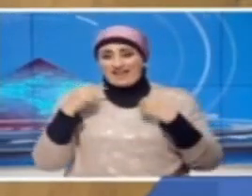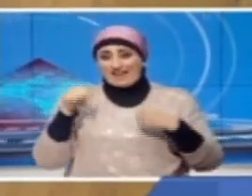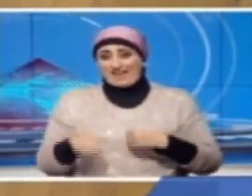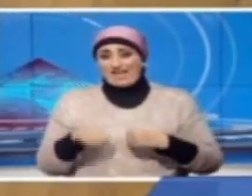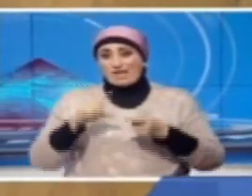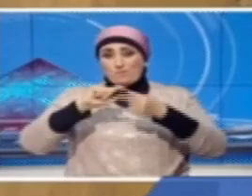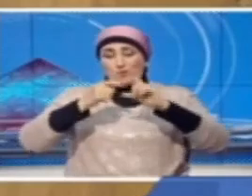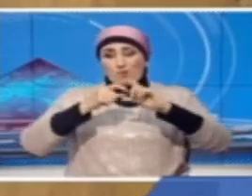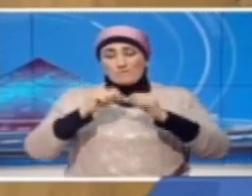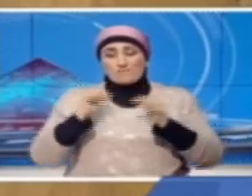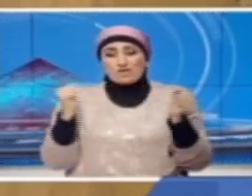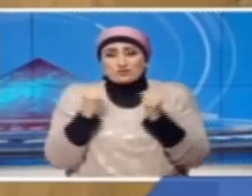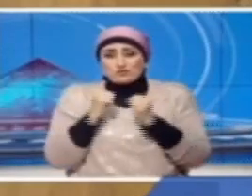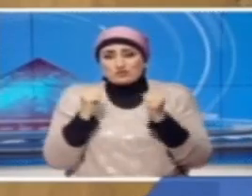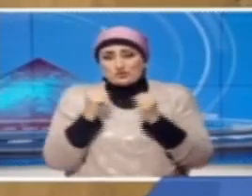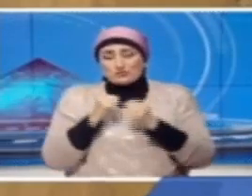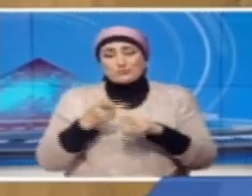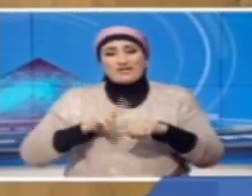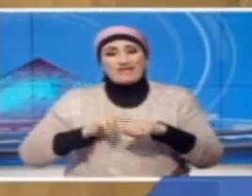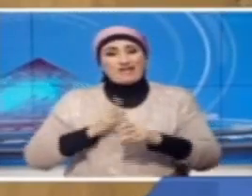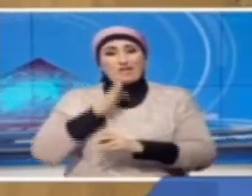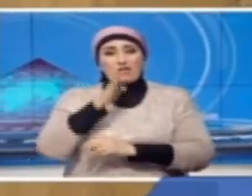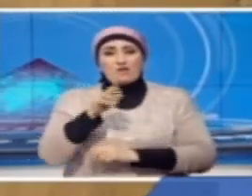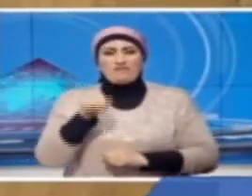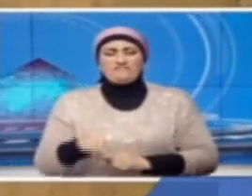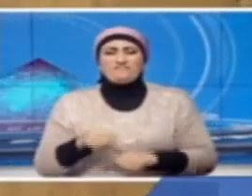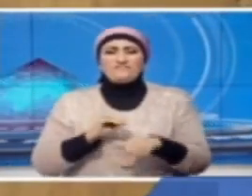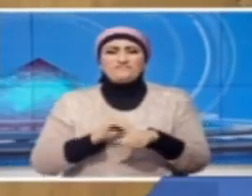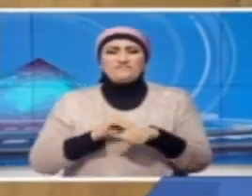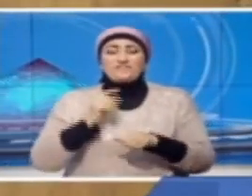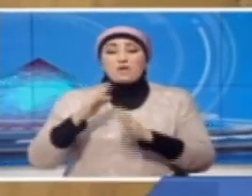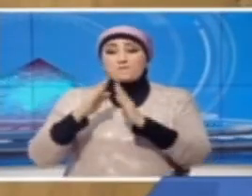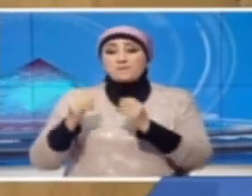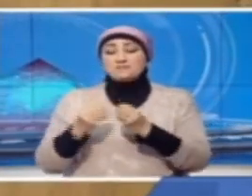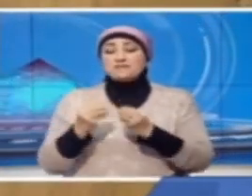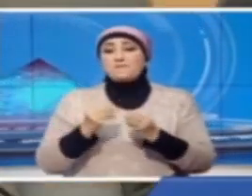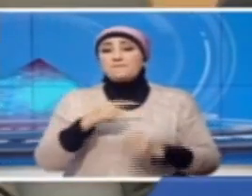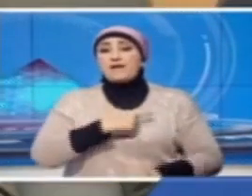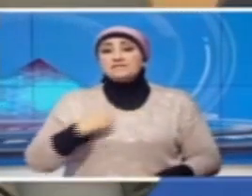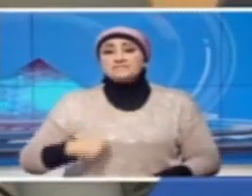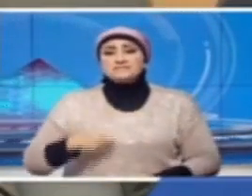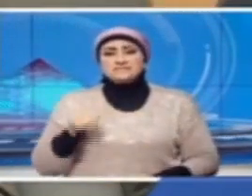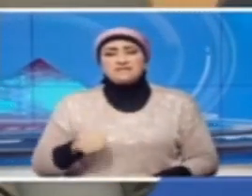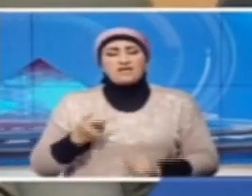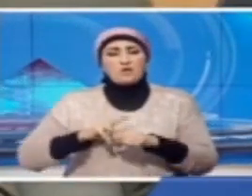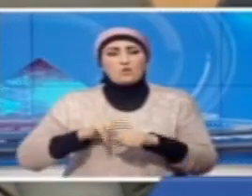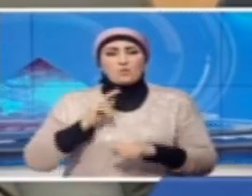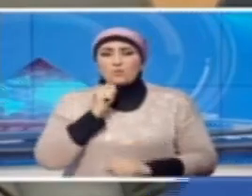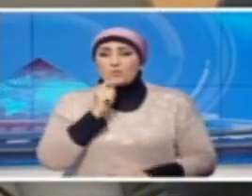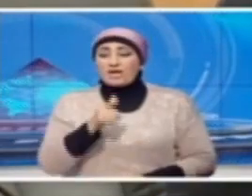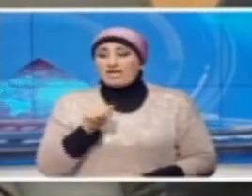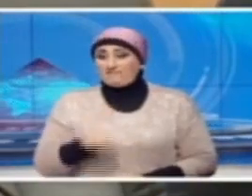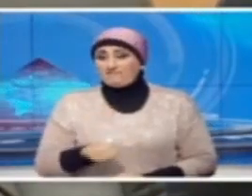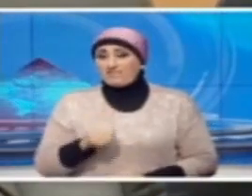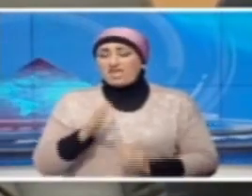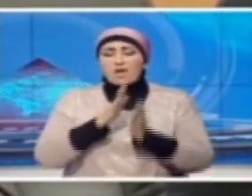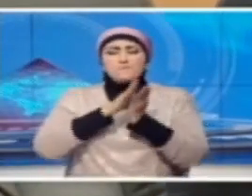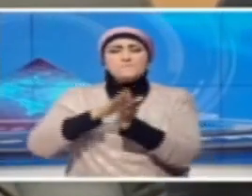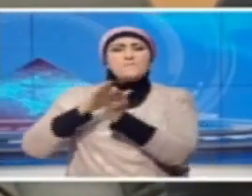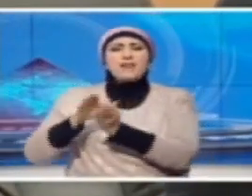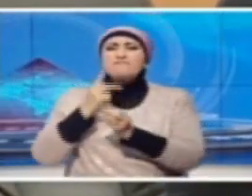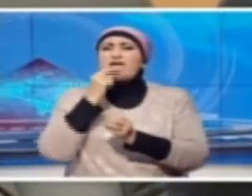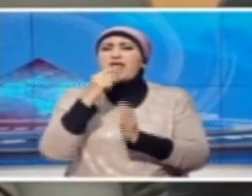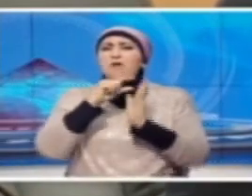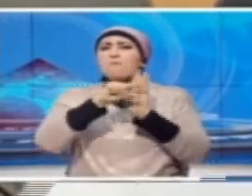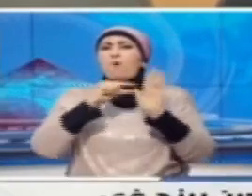علاقات استراتيجيه وعلاقات راسخه ما بين كل من القاهره وبكين، وهناك تفاهمات في العديد من الملفات. هذه الملفات لو تحدثنا